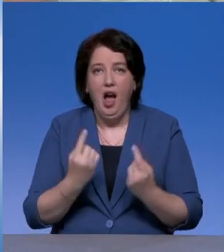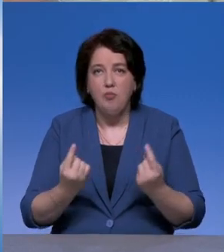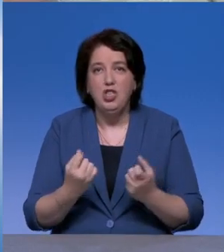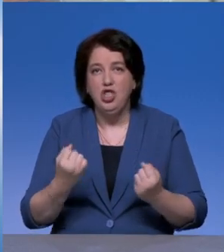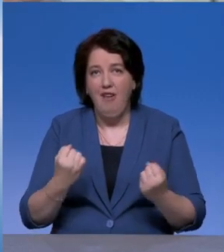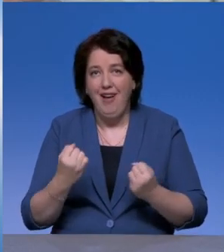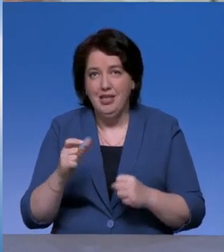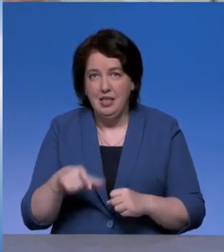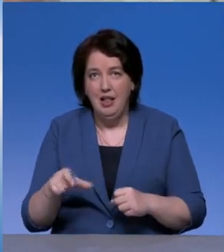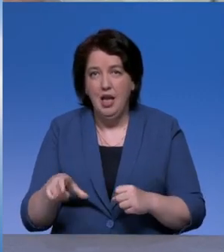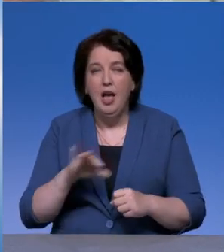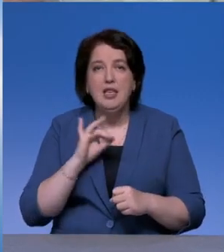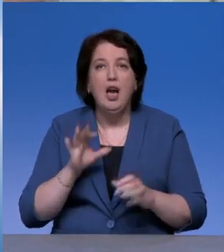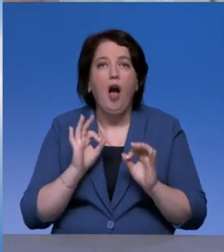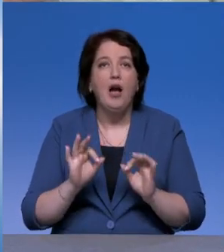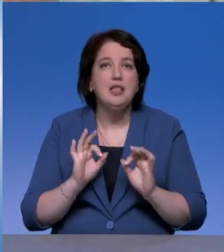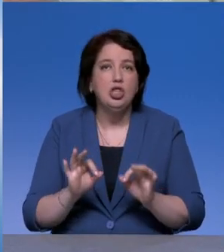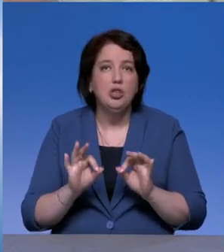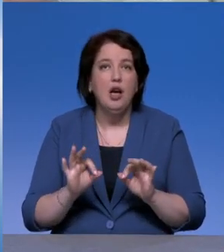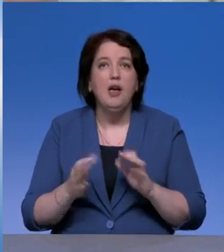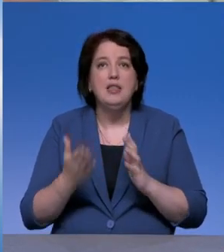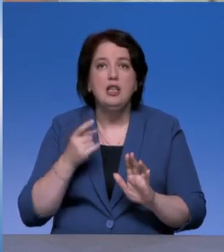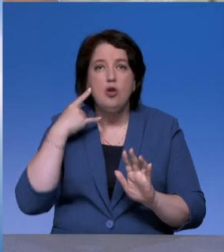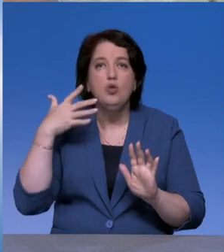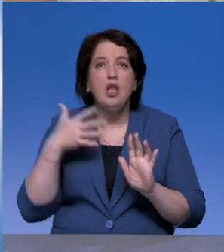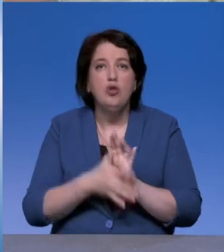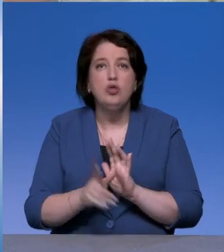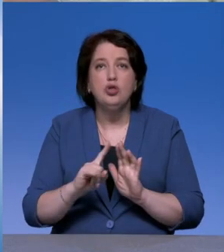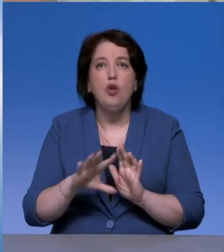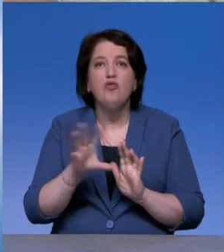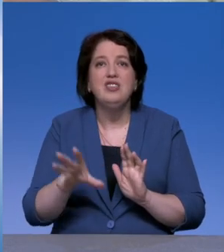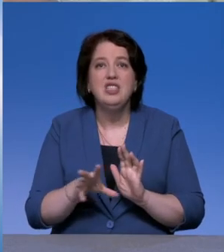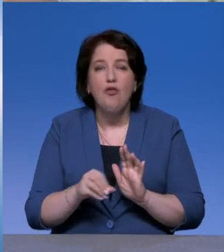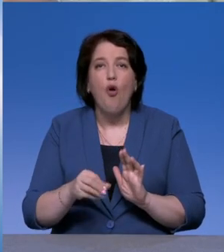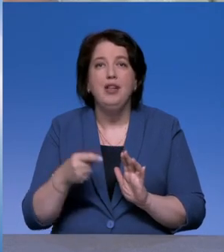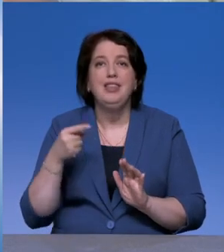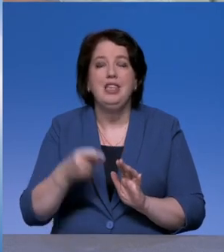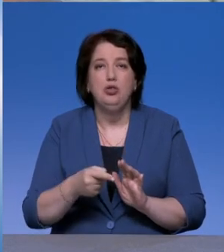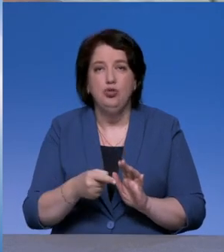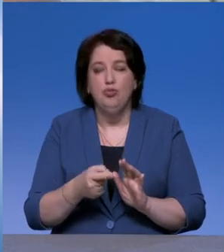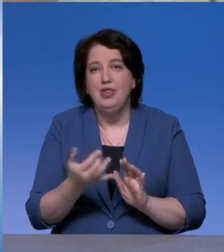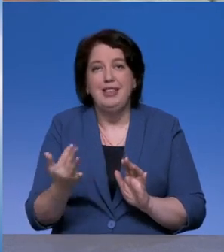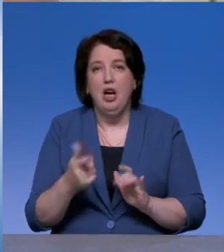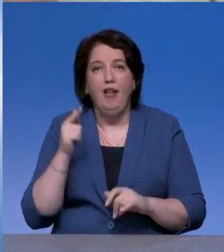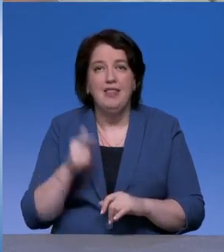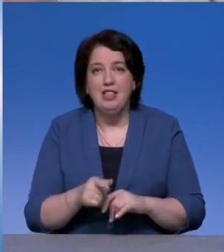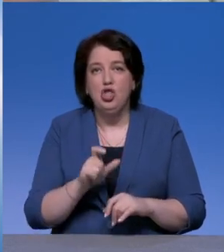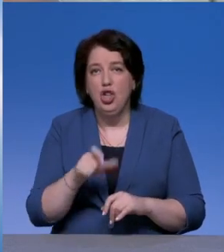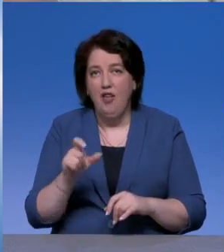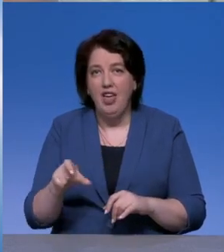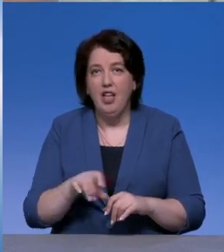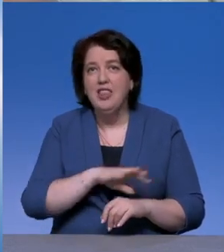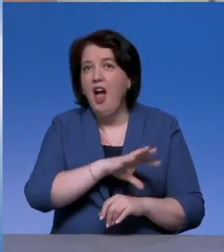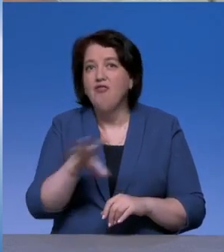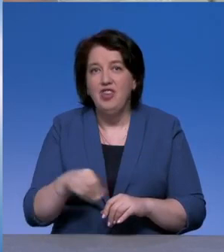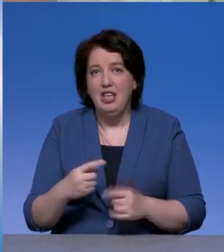И, конечно же, когда узнаешь, что их несколько тысяч на весь город, это, конечно, удивляет, но